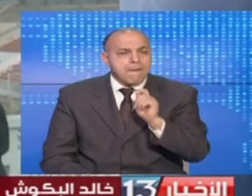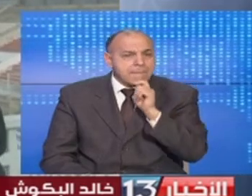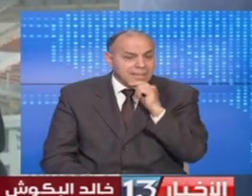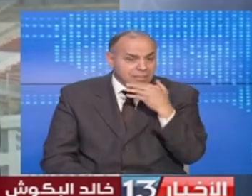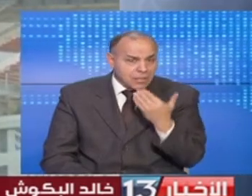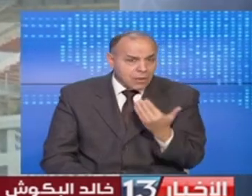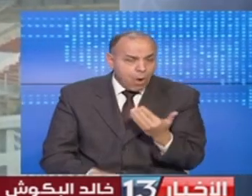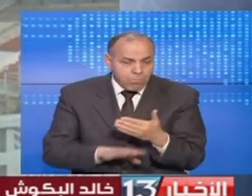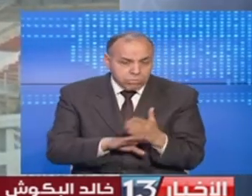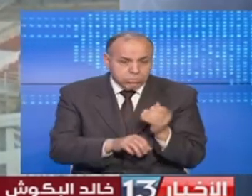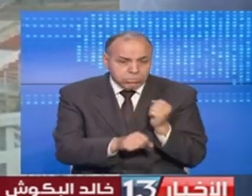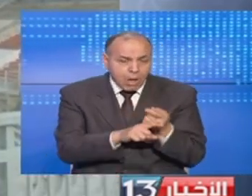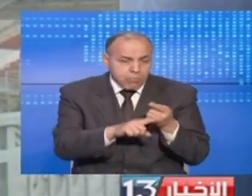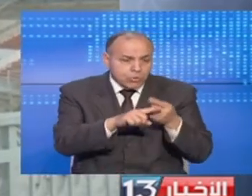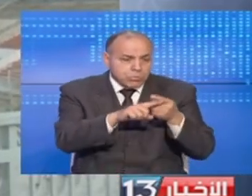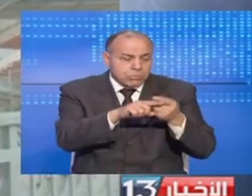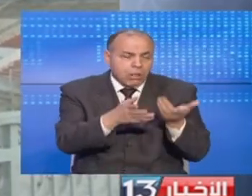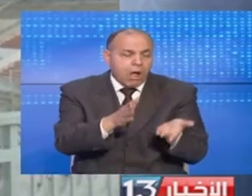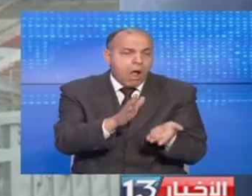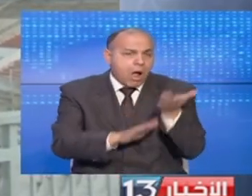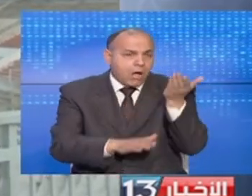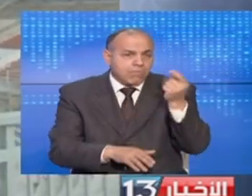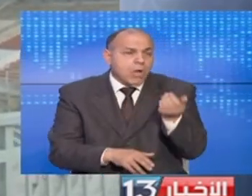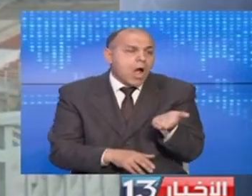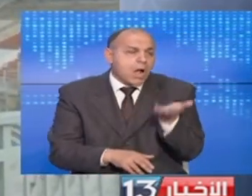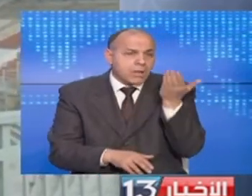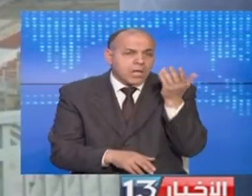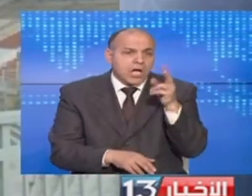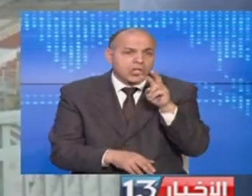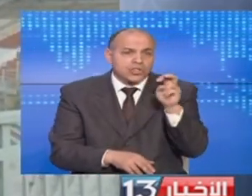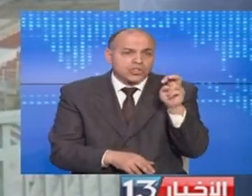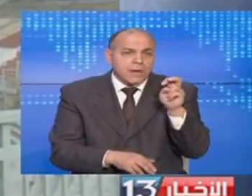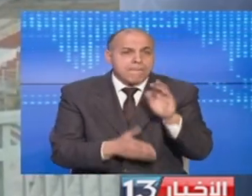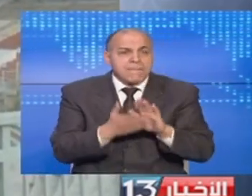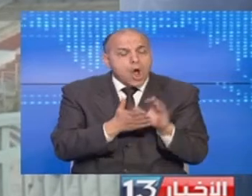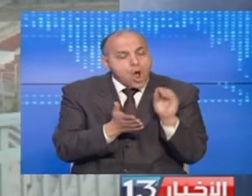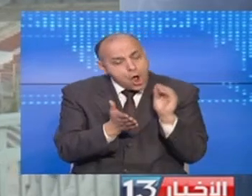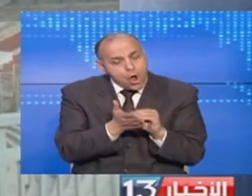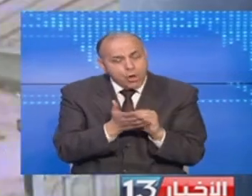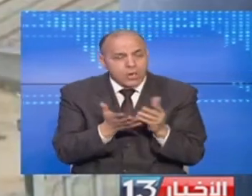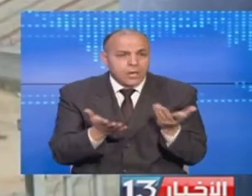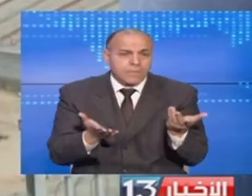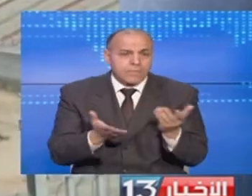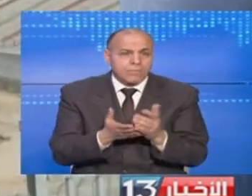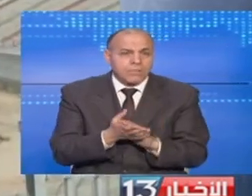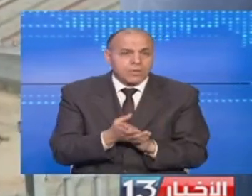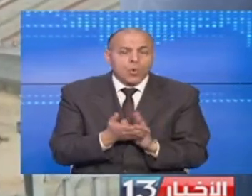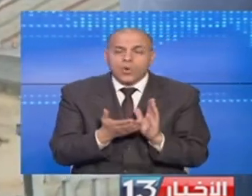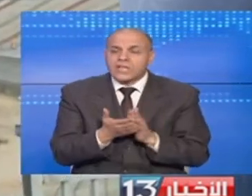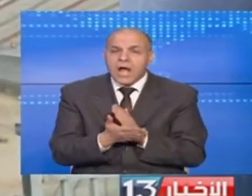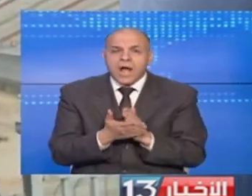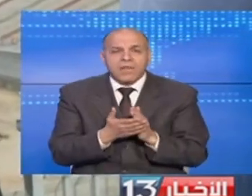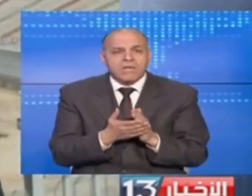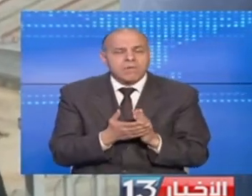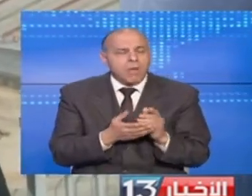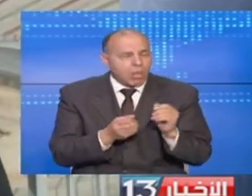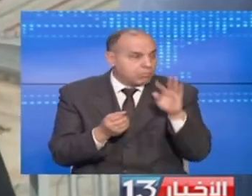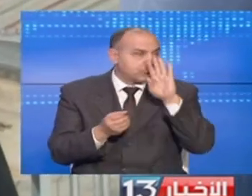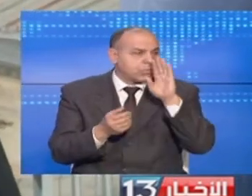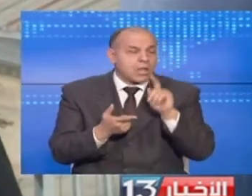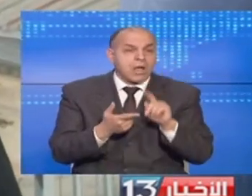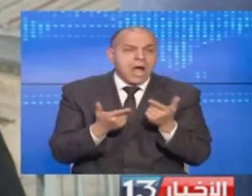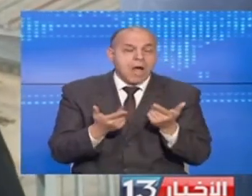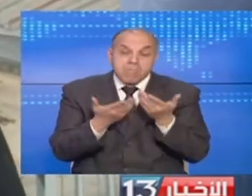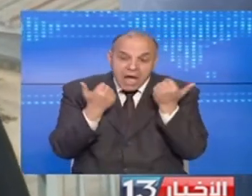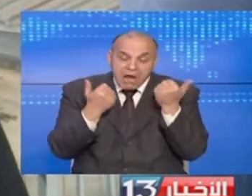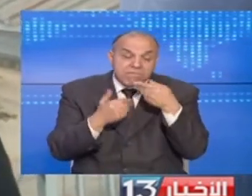واشغال اضافيه اللي مش فوق للكلفه العشرين مليون دينار اضافيه في كلتا ما